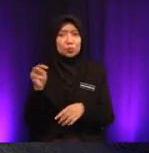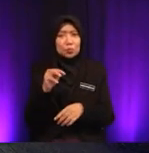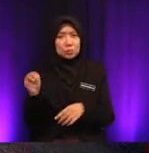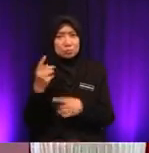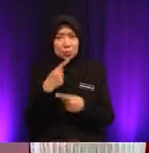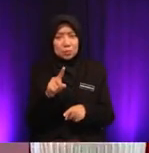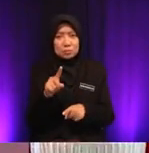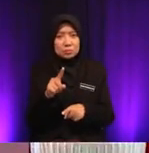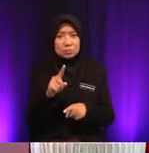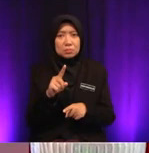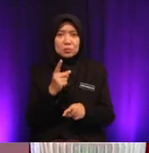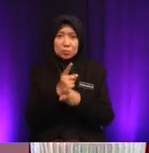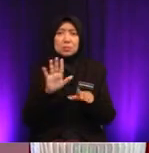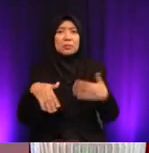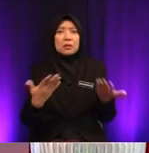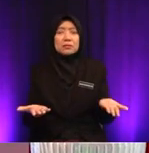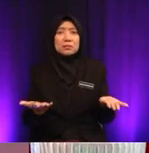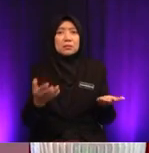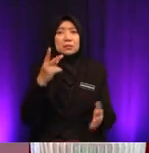Anda tau bagaimana